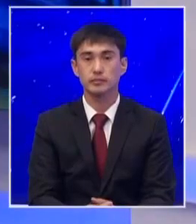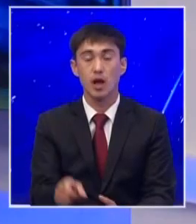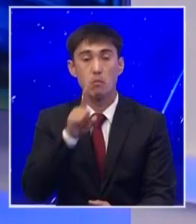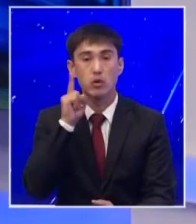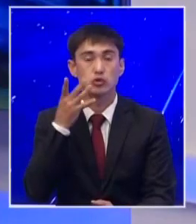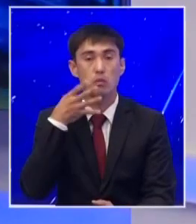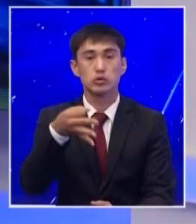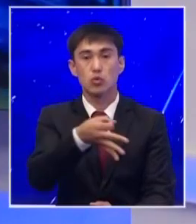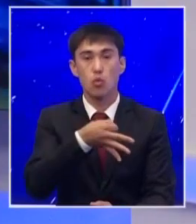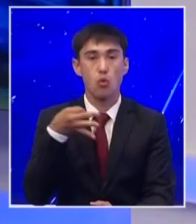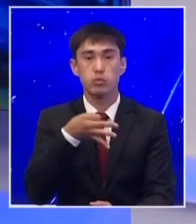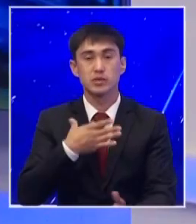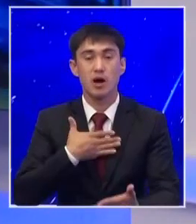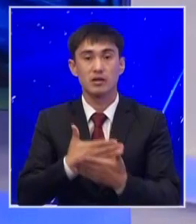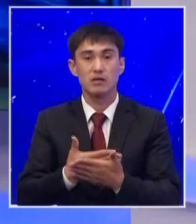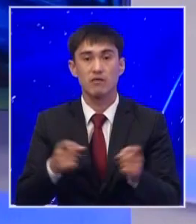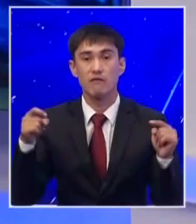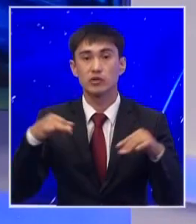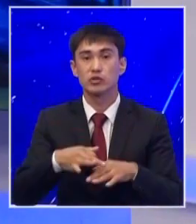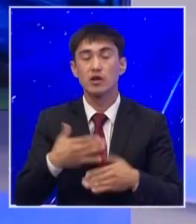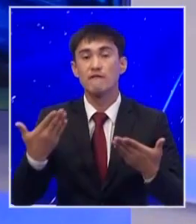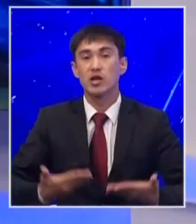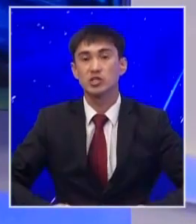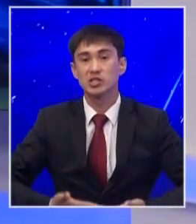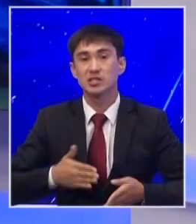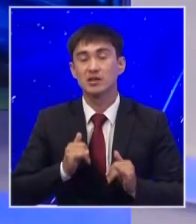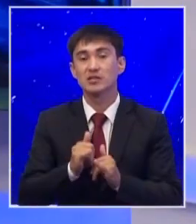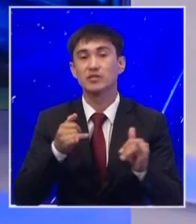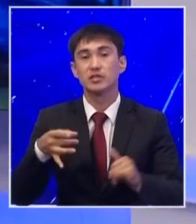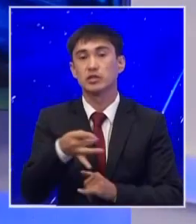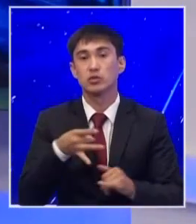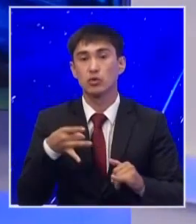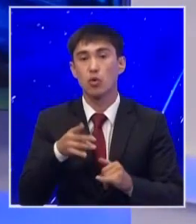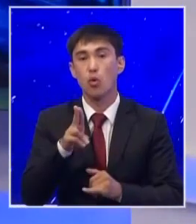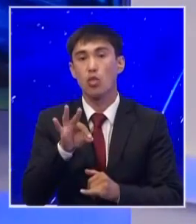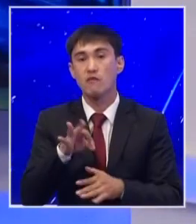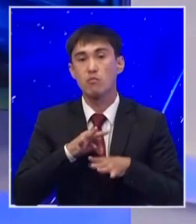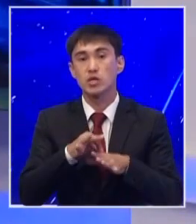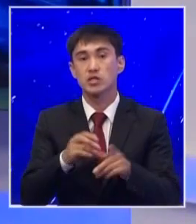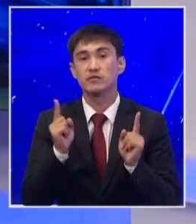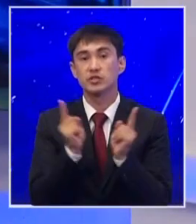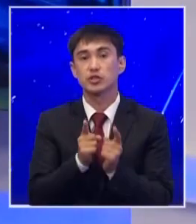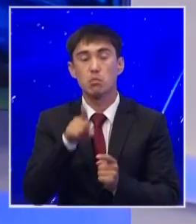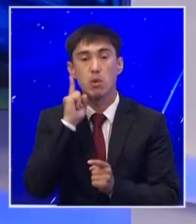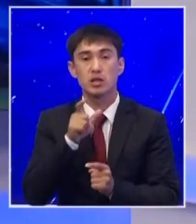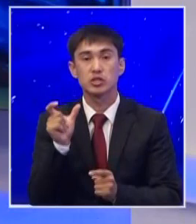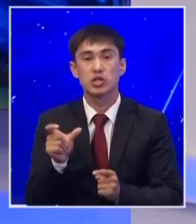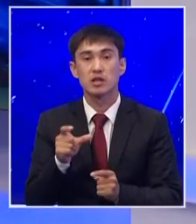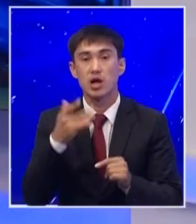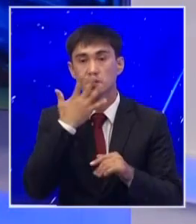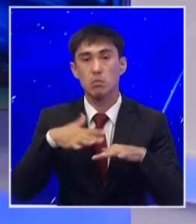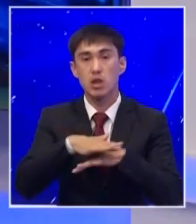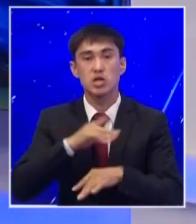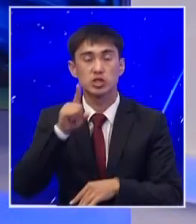Молодежь Алматинской области активно вовлечена в жизнь и развитие региона. В Кунаеве прошла встреча молодых членов